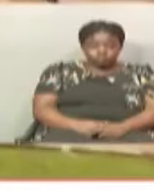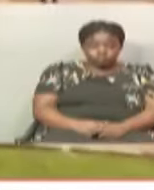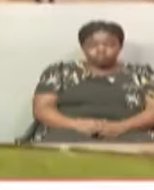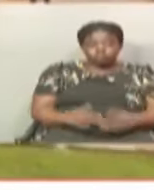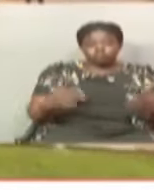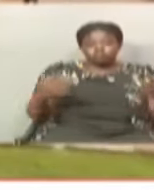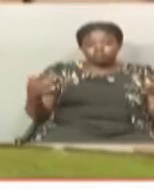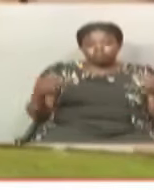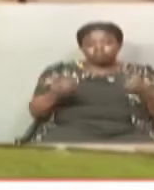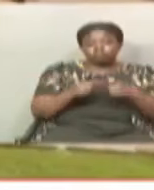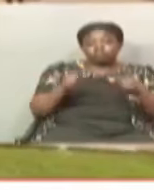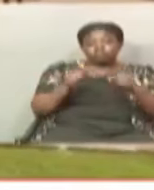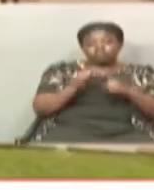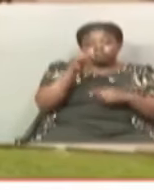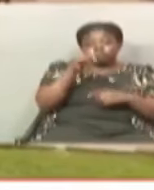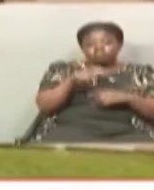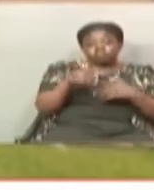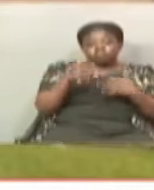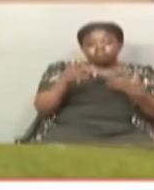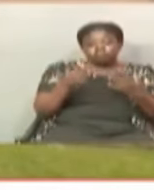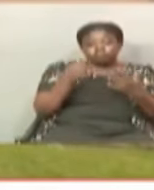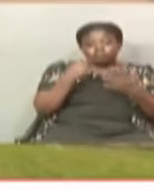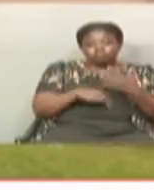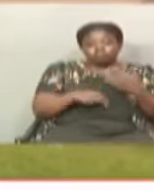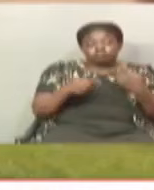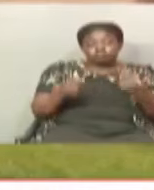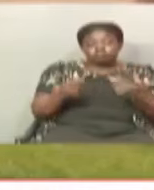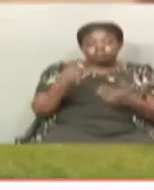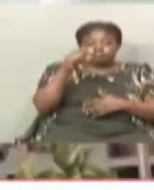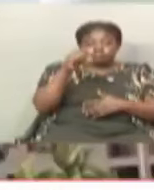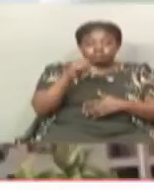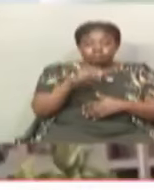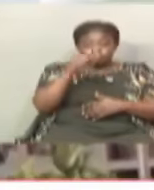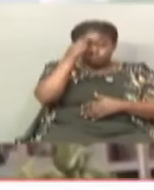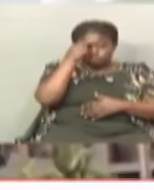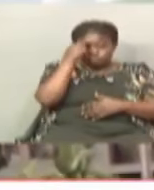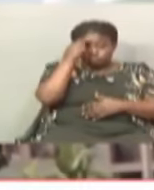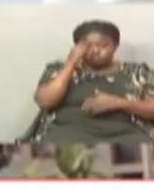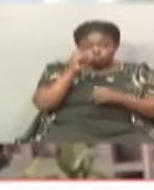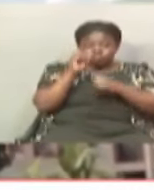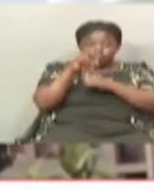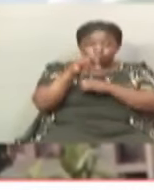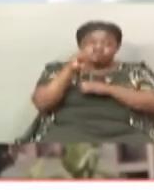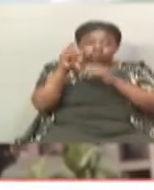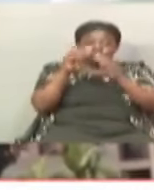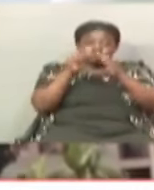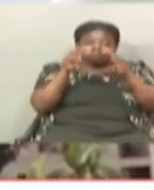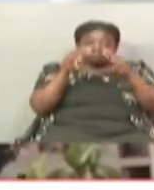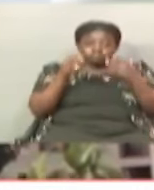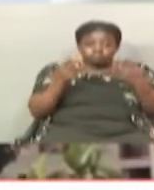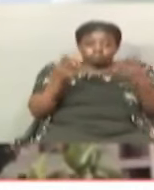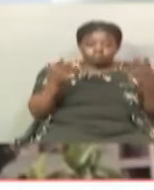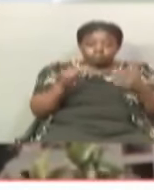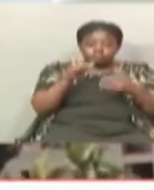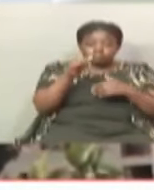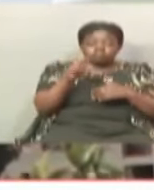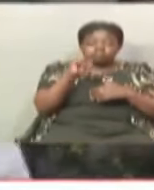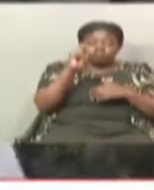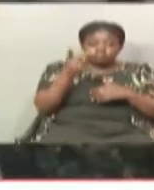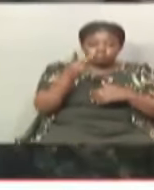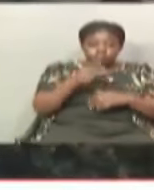Bernard Graham Christ Chapter 7 ategeza nti batu zabezi 19 12 baitira mu deliso katabala muli